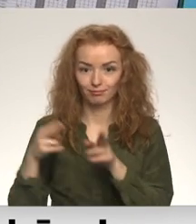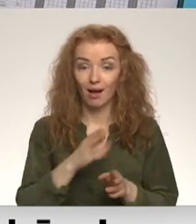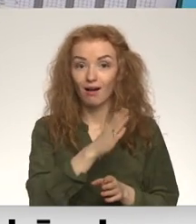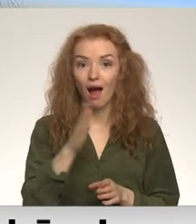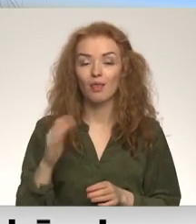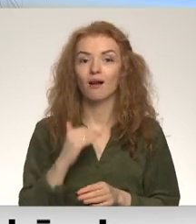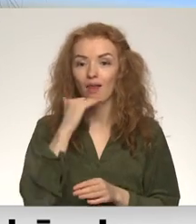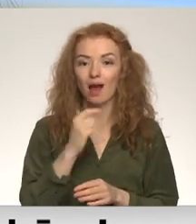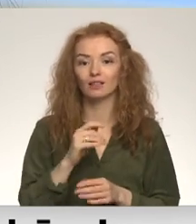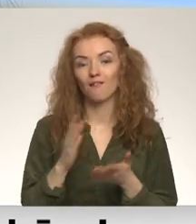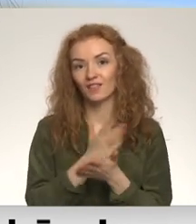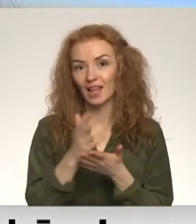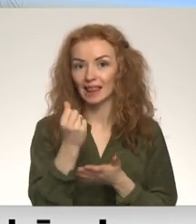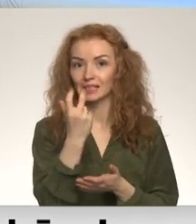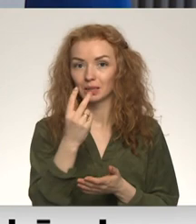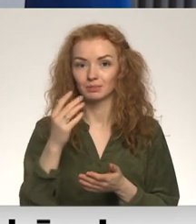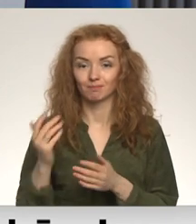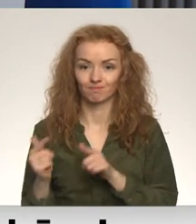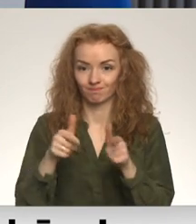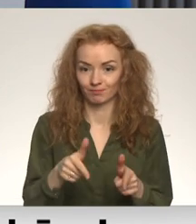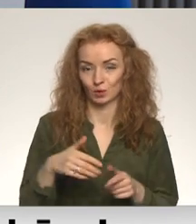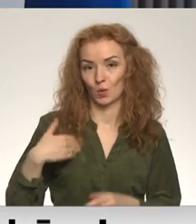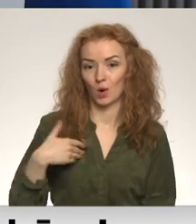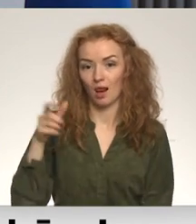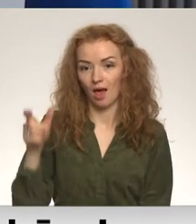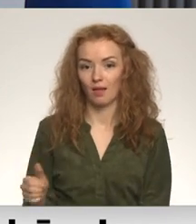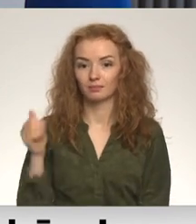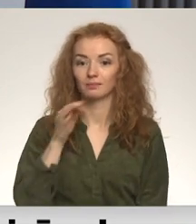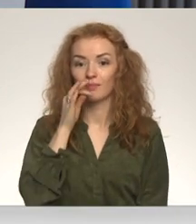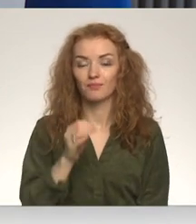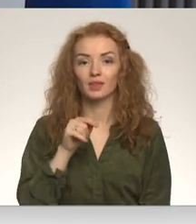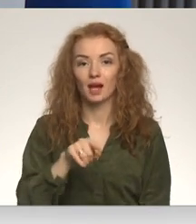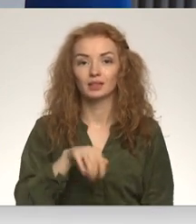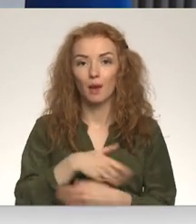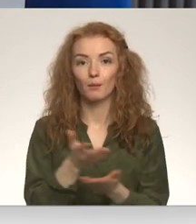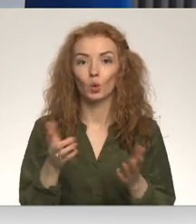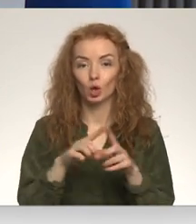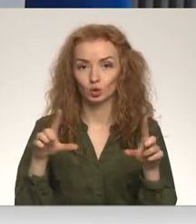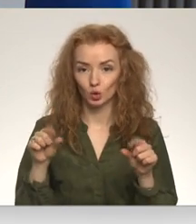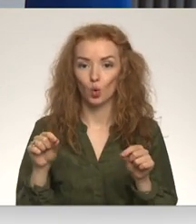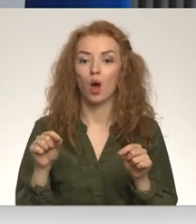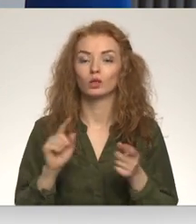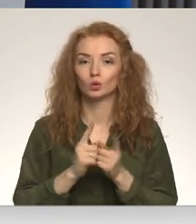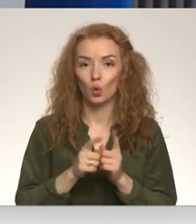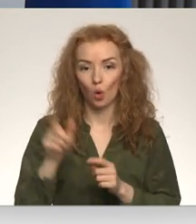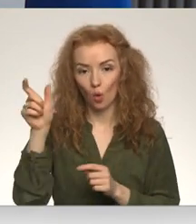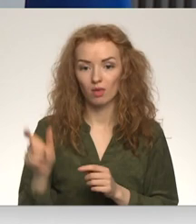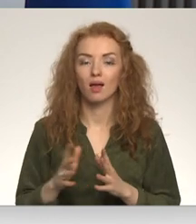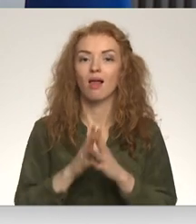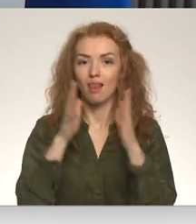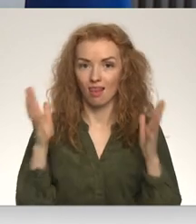klasē vidēji 13 jauni skolēni. Viennozīmīgi, ka tas ir jebkuras Latvijas skolas skolotāja